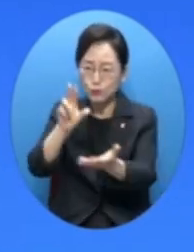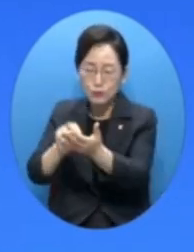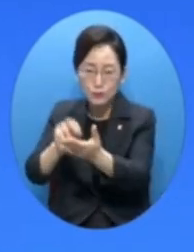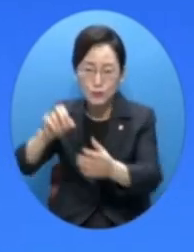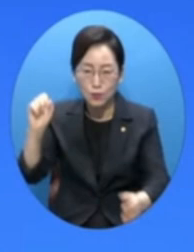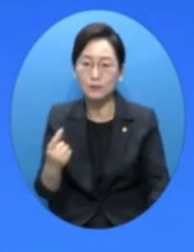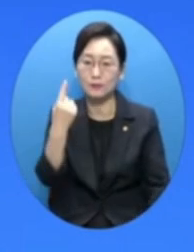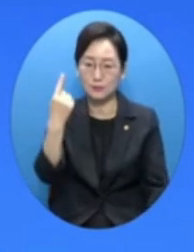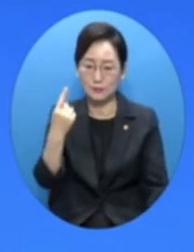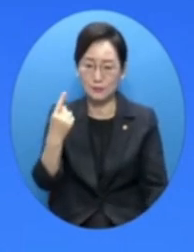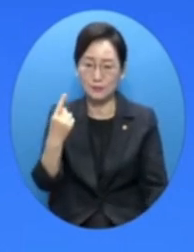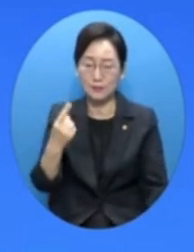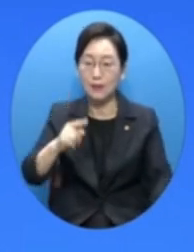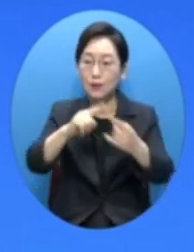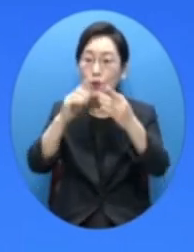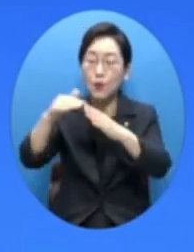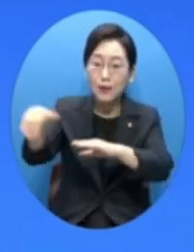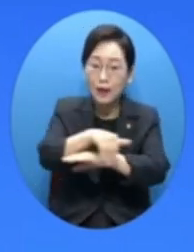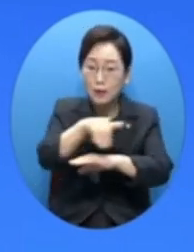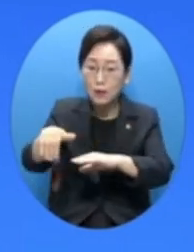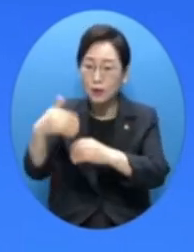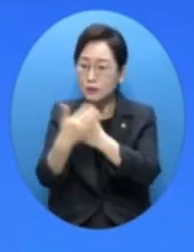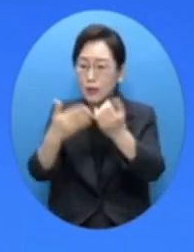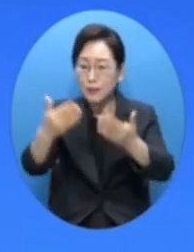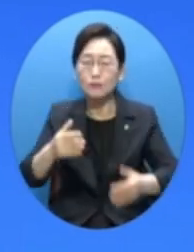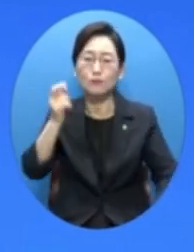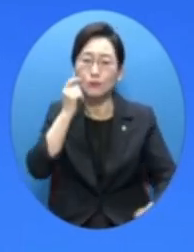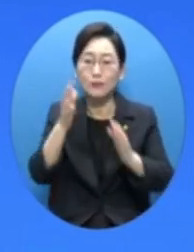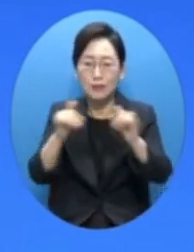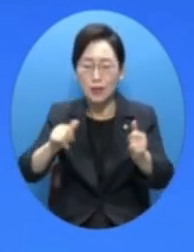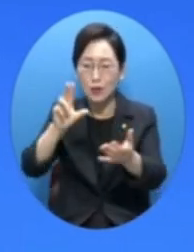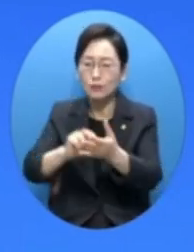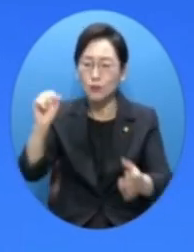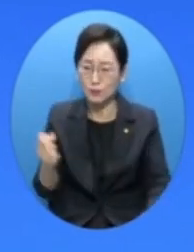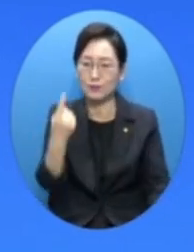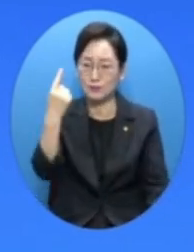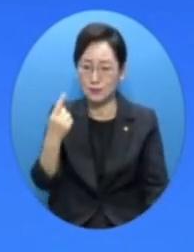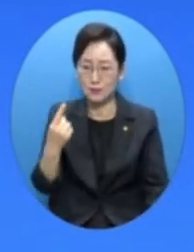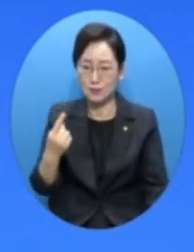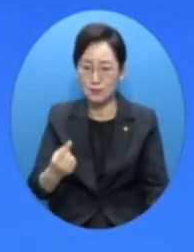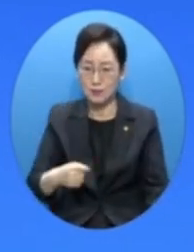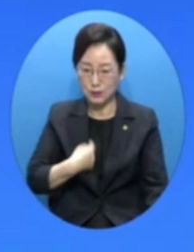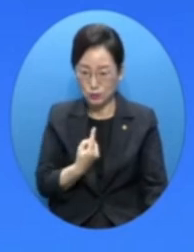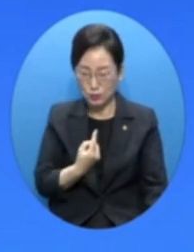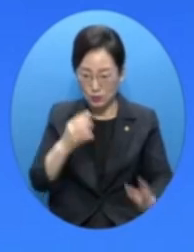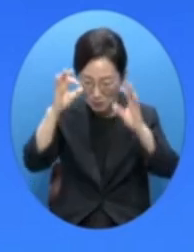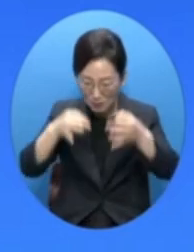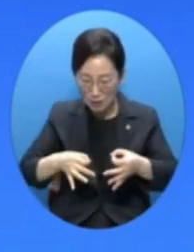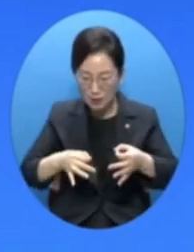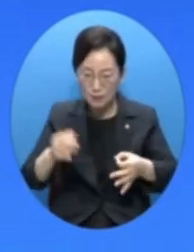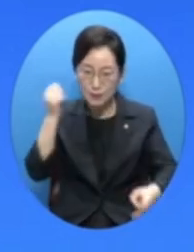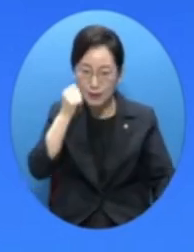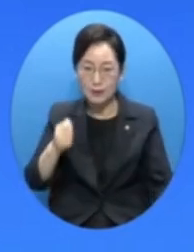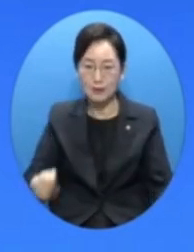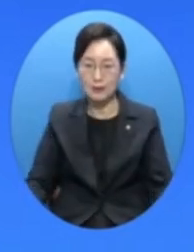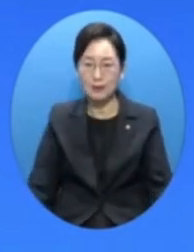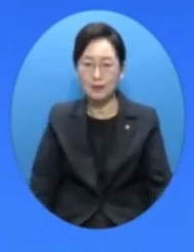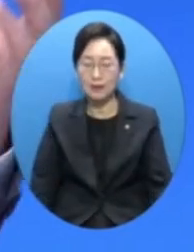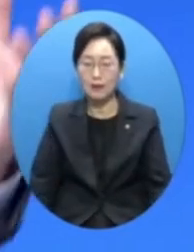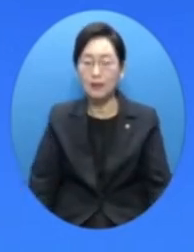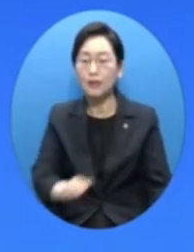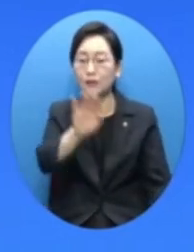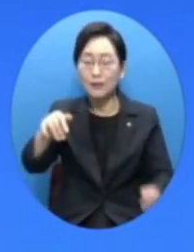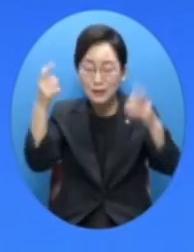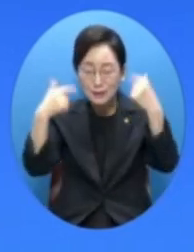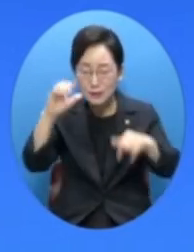되는 것입니다. 교회를 다녀도 은혜 받지 못한 사람들이 문제를 일으키게 되고 스스로 어려움에 빠지게 되는 것입니다. 그러므로 우리가